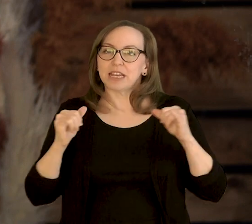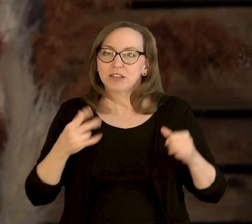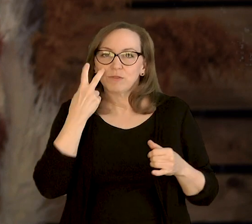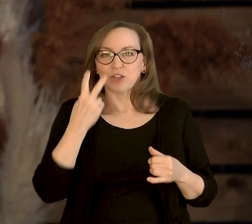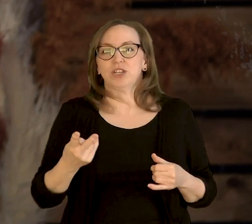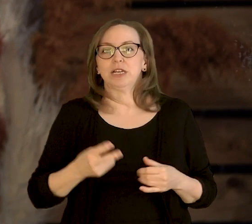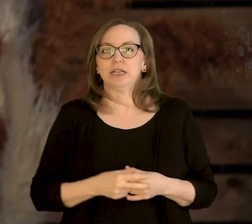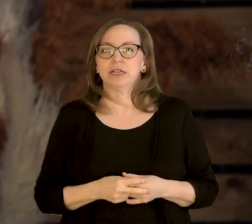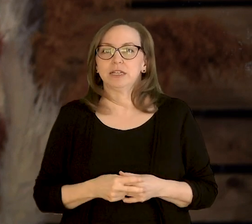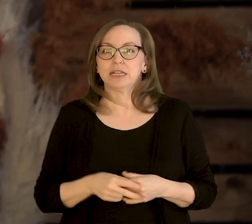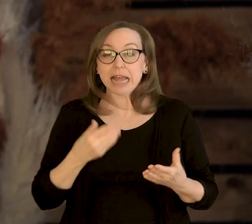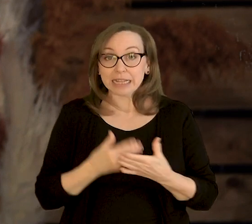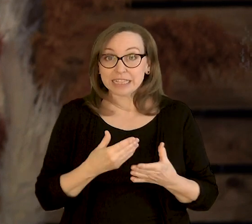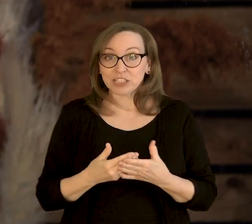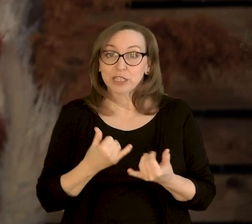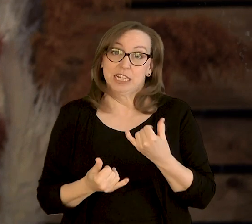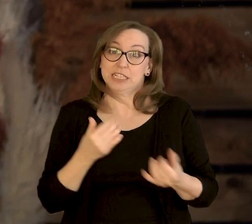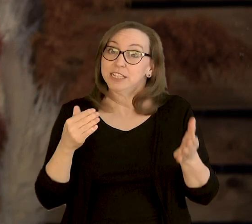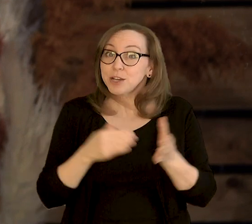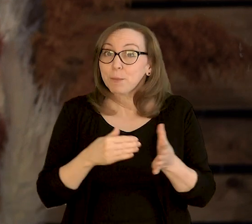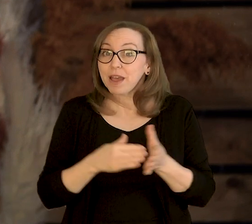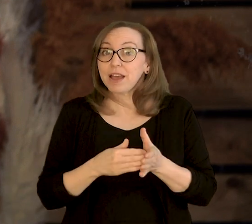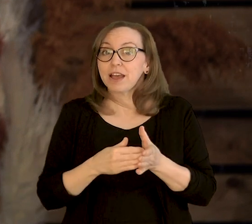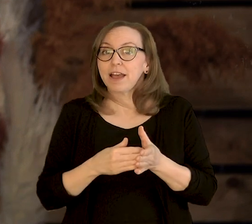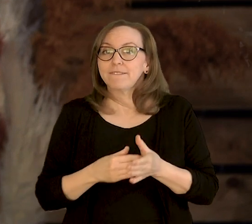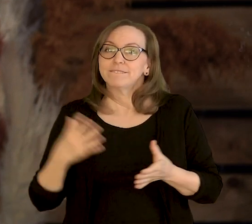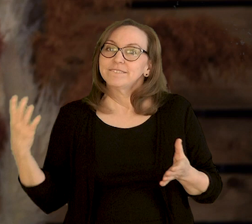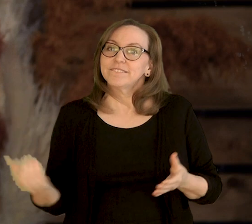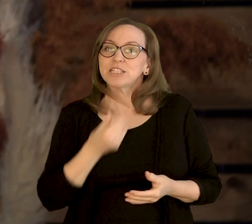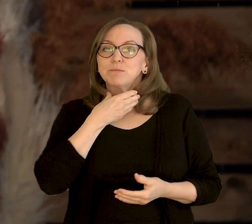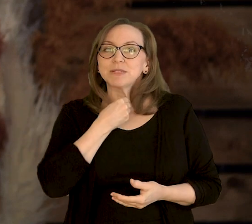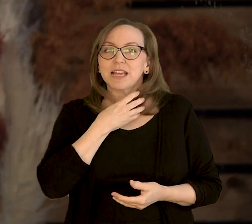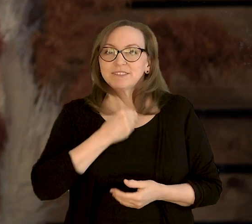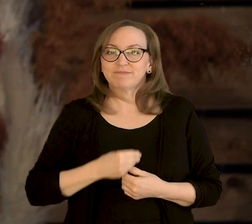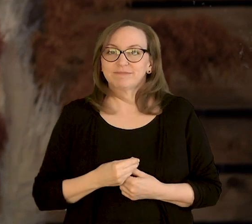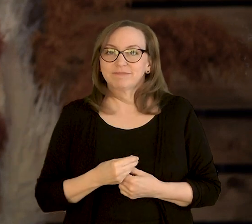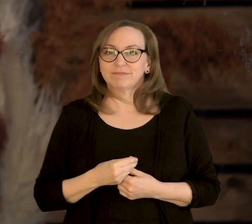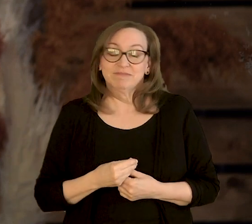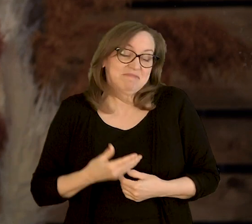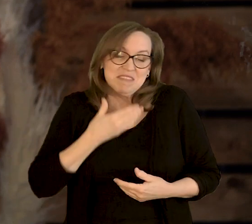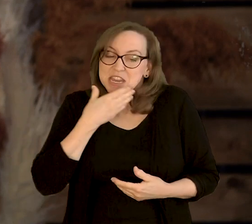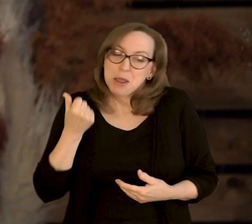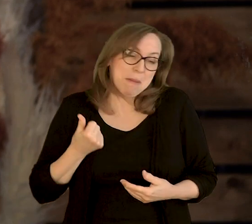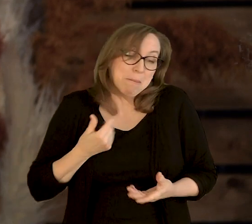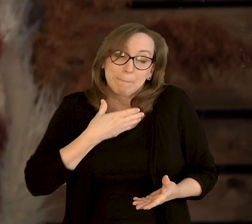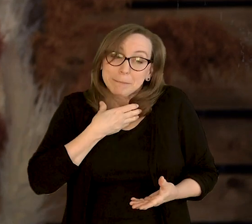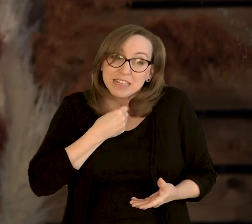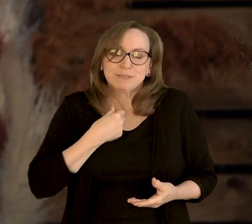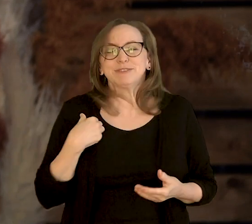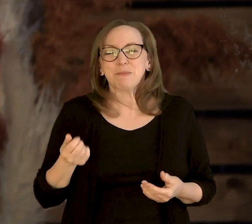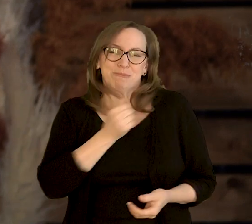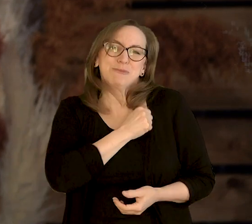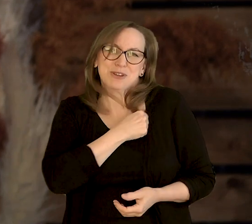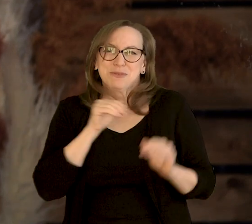widzieli. Dlatego jeśli trzeba, weź psa. Jak nie masz psa, pożycz